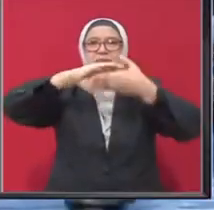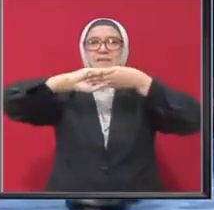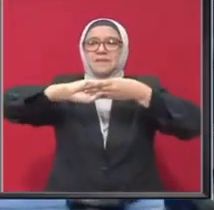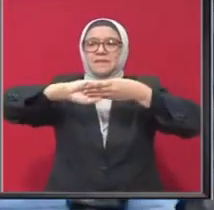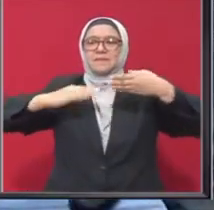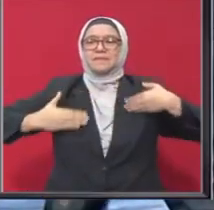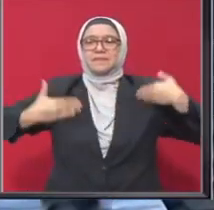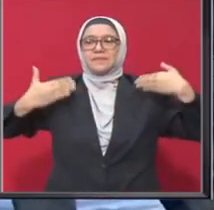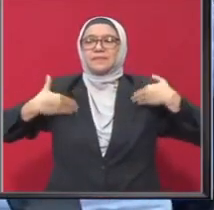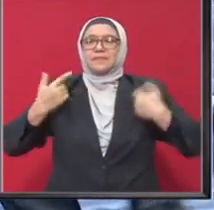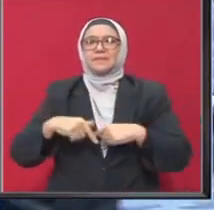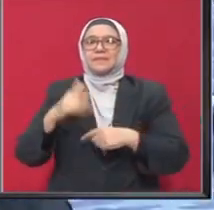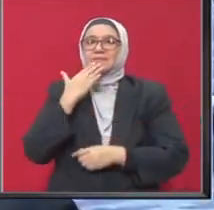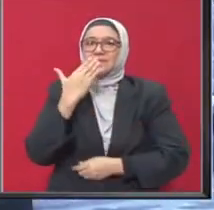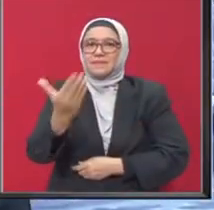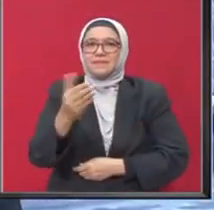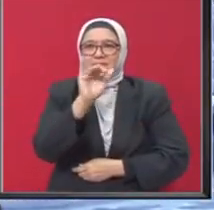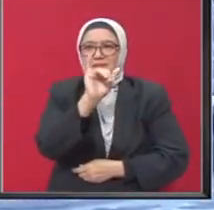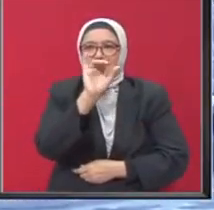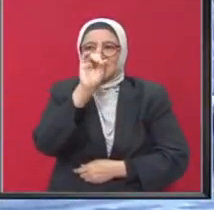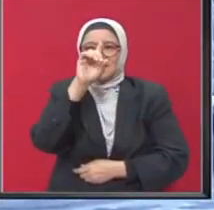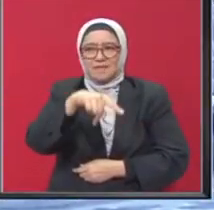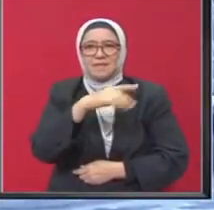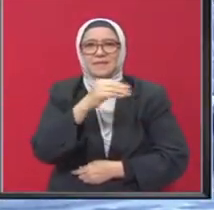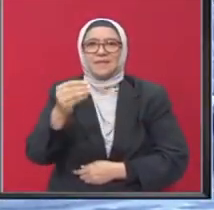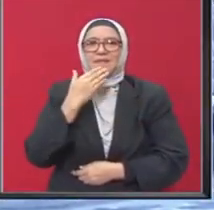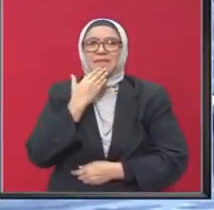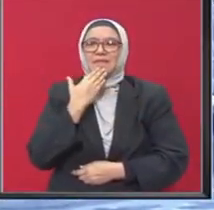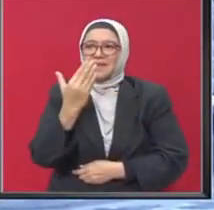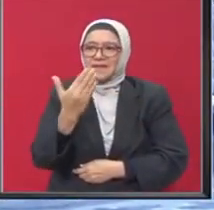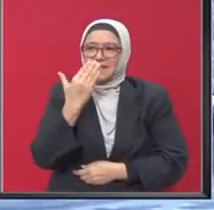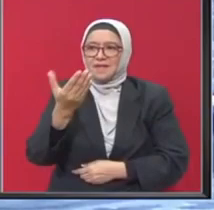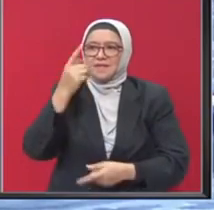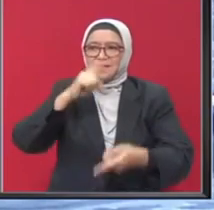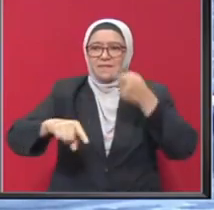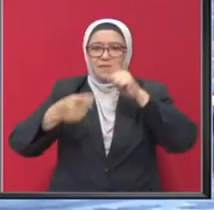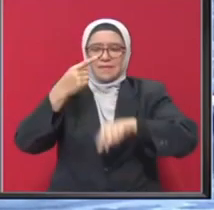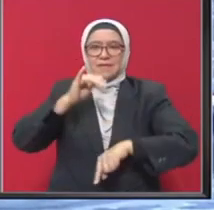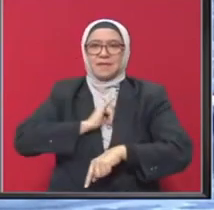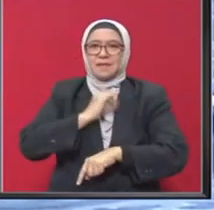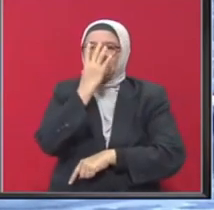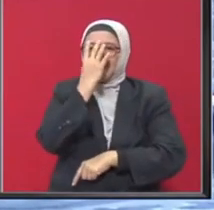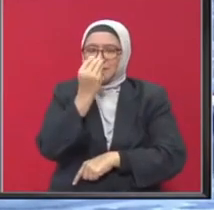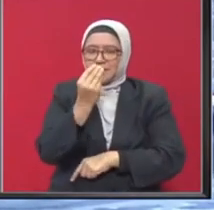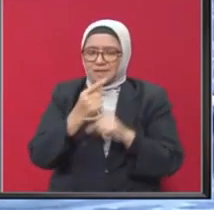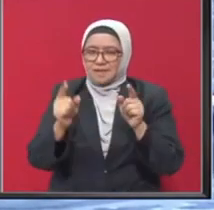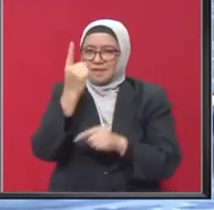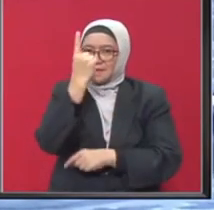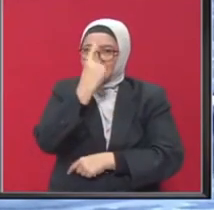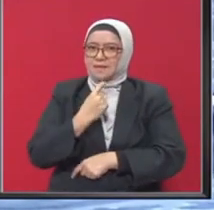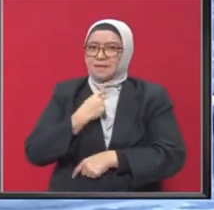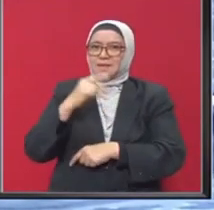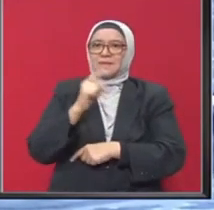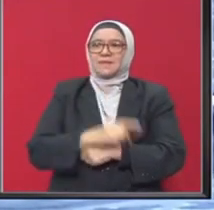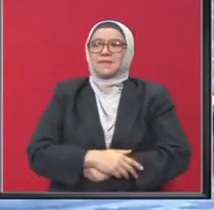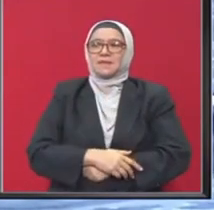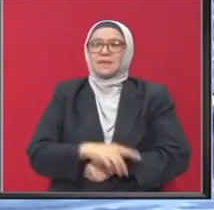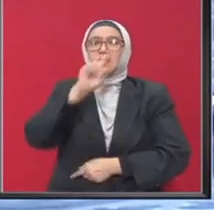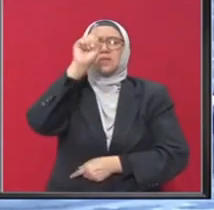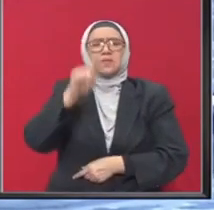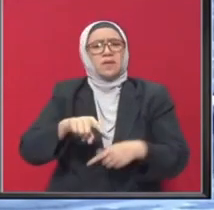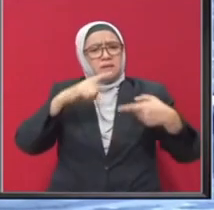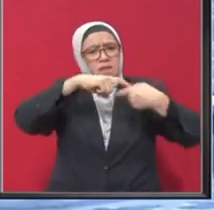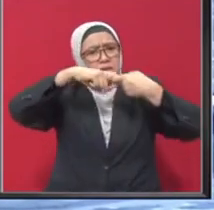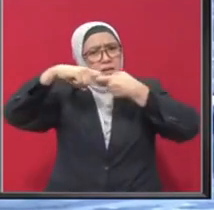semua kasih Tuan Edward dan terima kasih sahabat saya sembahan yang bertanyakan soalan soalna yang membuat Sleman